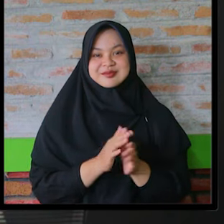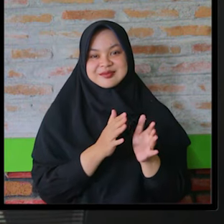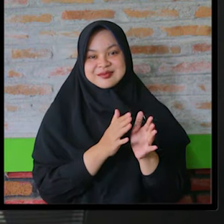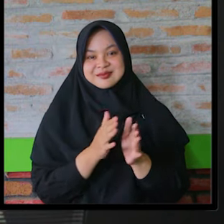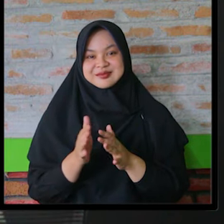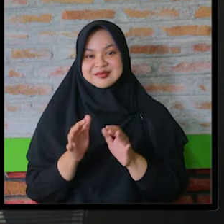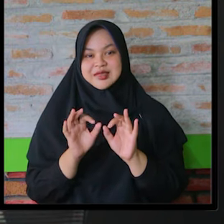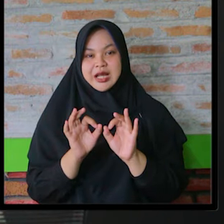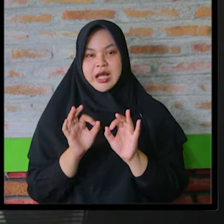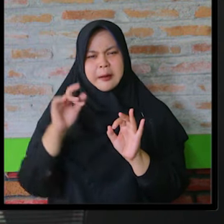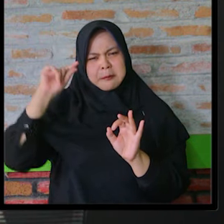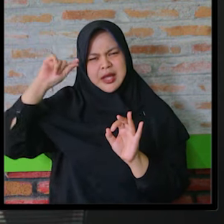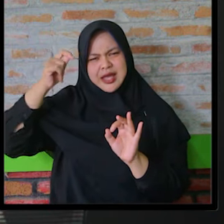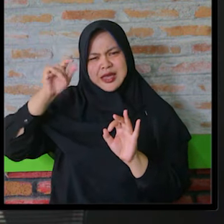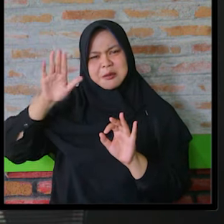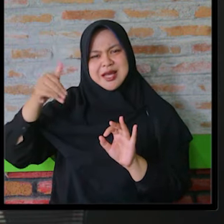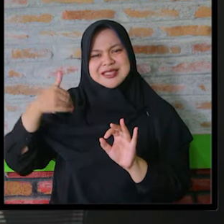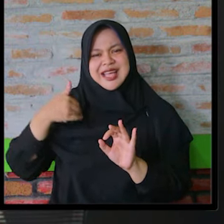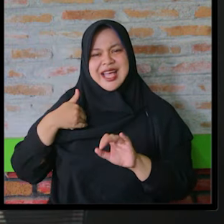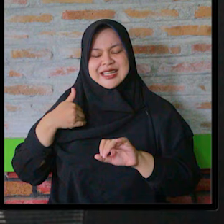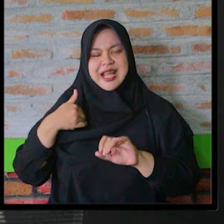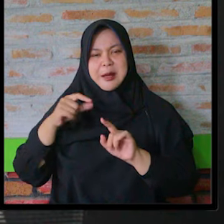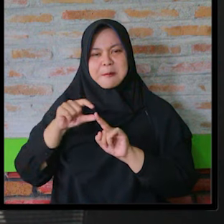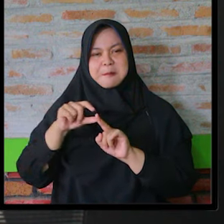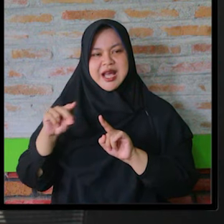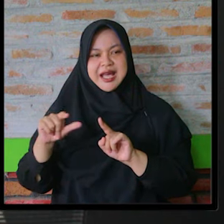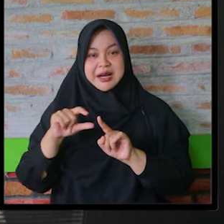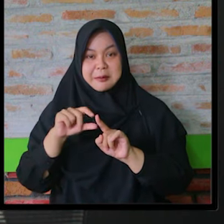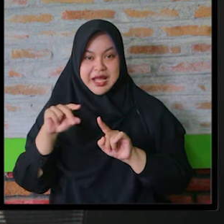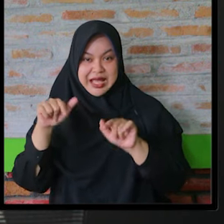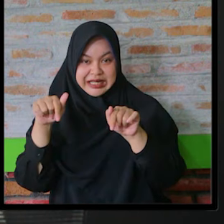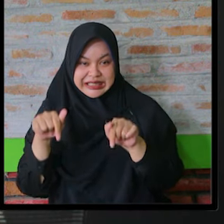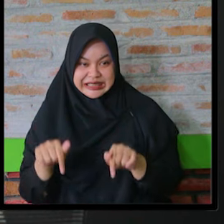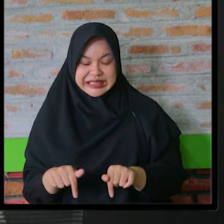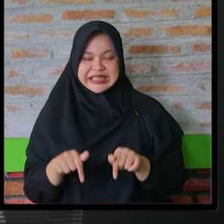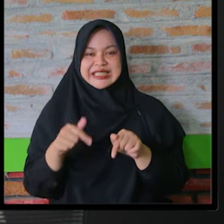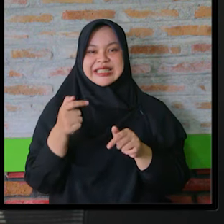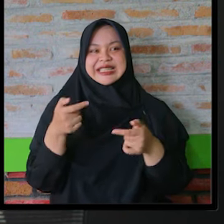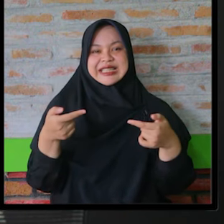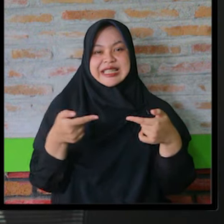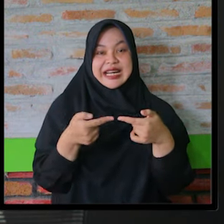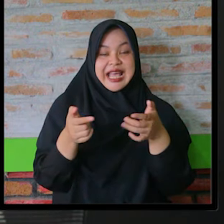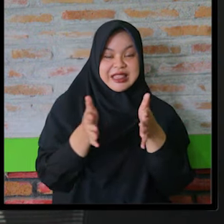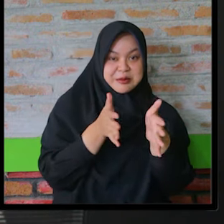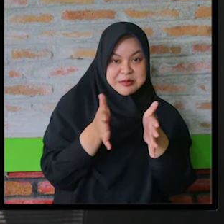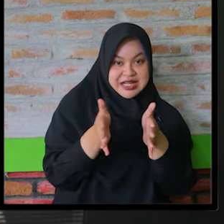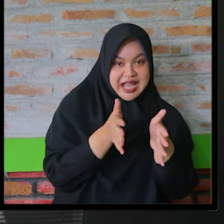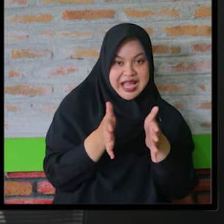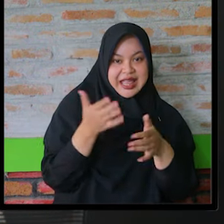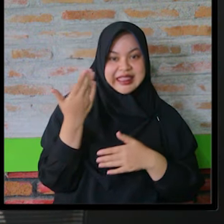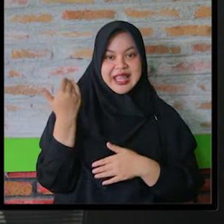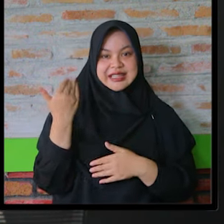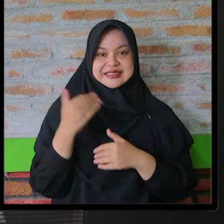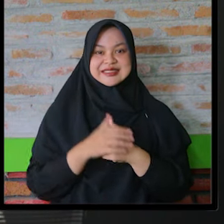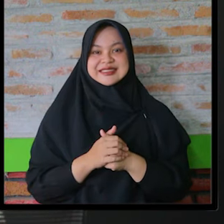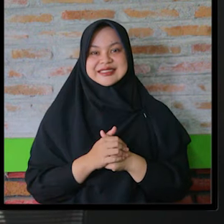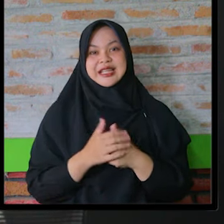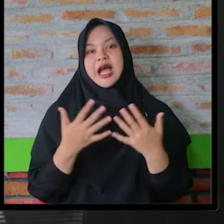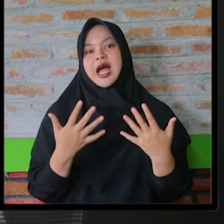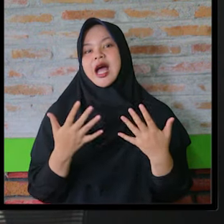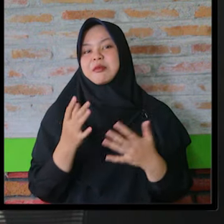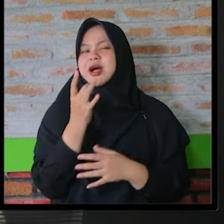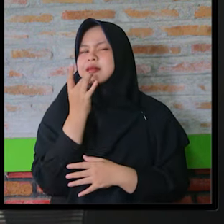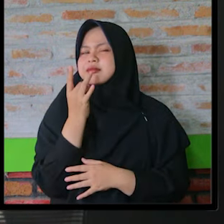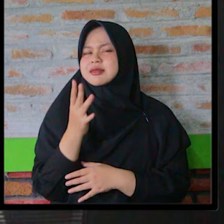ee mengingat masih ada prpr ini terkait dengan penanganan tadi ya Bu ya Ee Nah apa